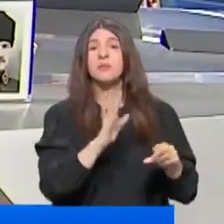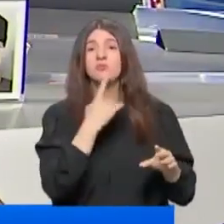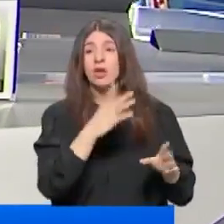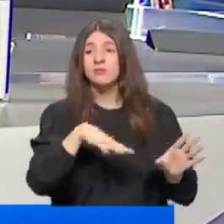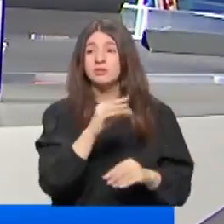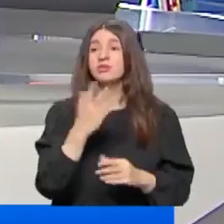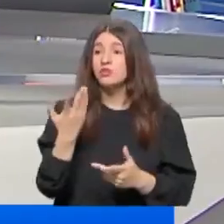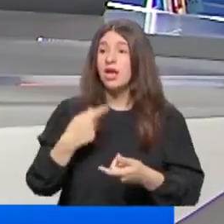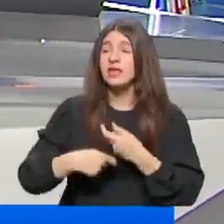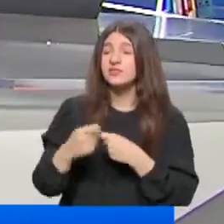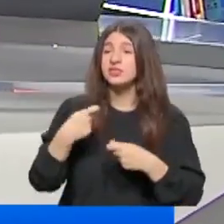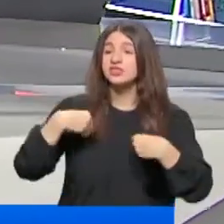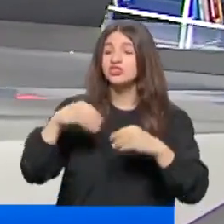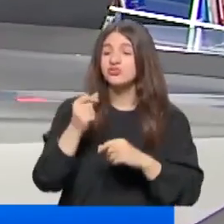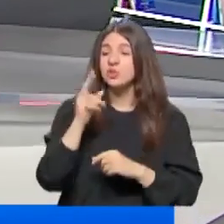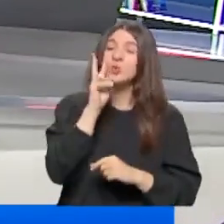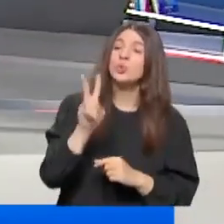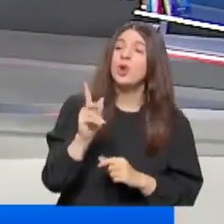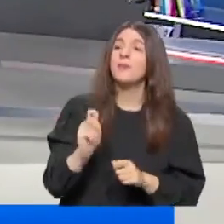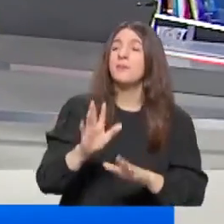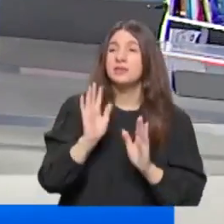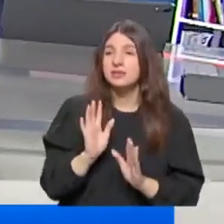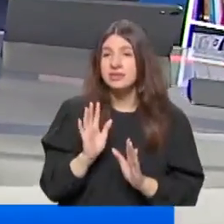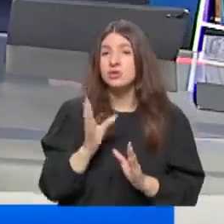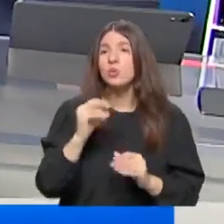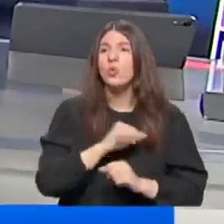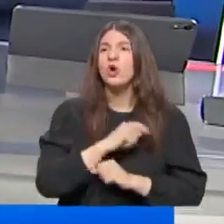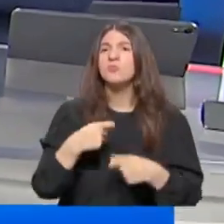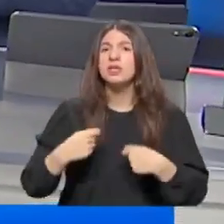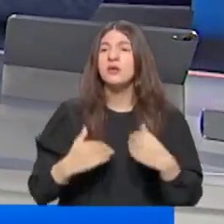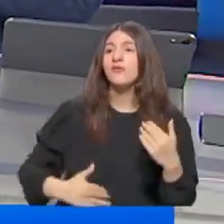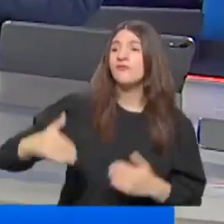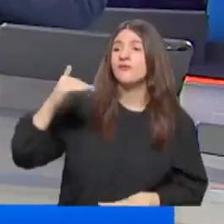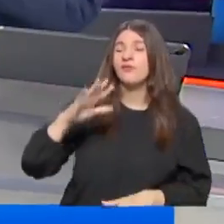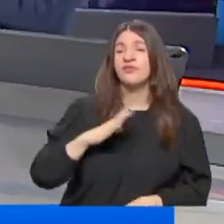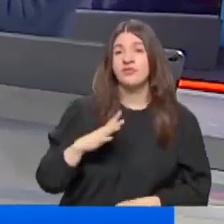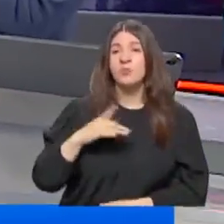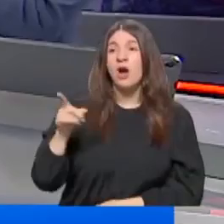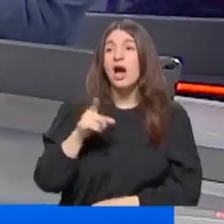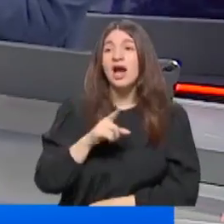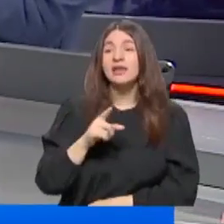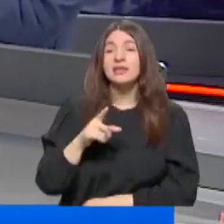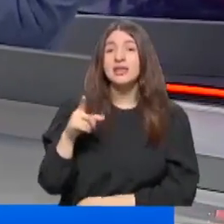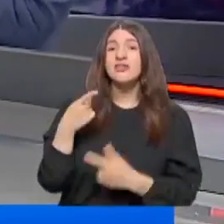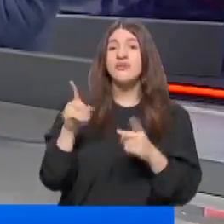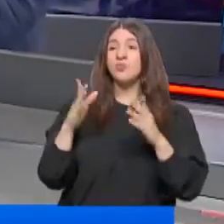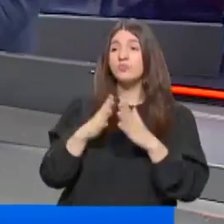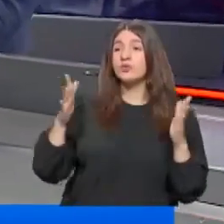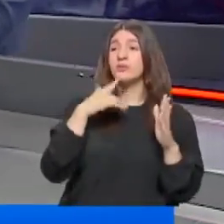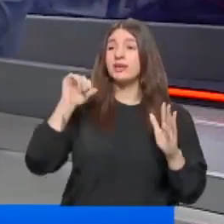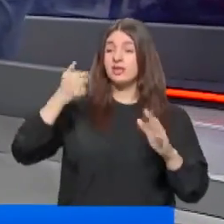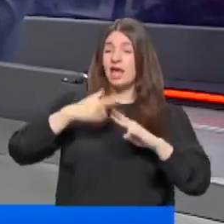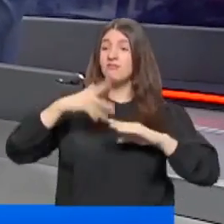dolayı esnafın henüz satış fiyatına yansıtmadığı korkunç bir maliyet artışı var bu aradaki farkın büyüklüğü demek